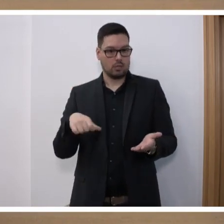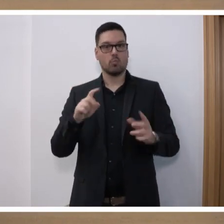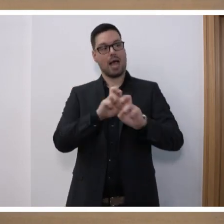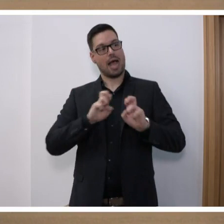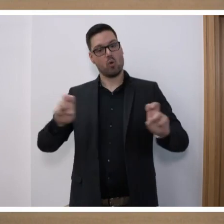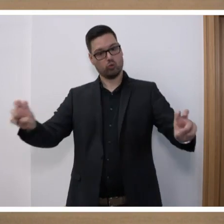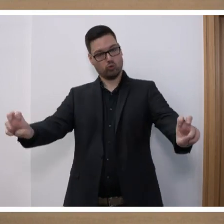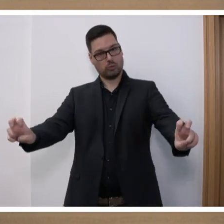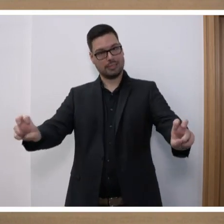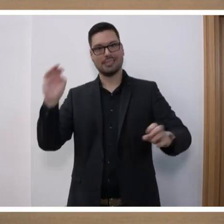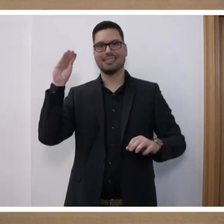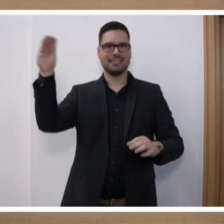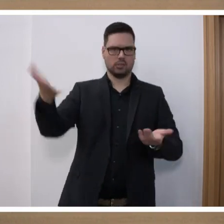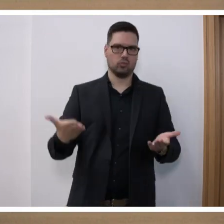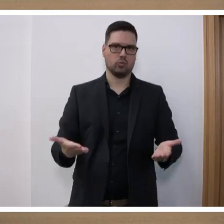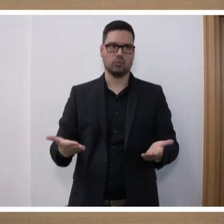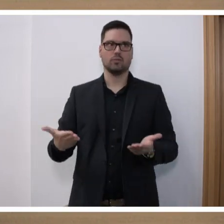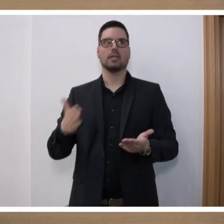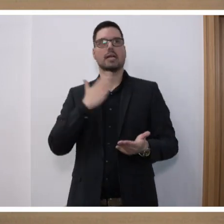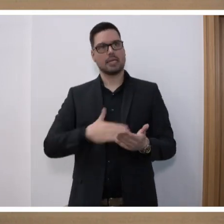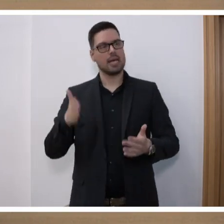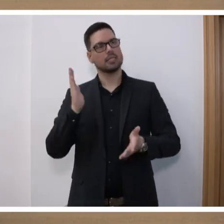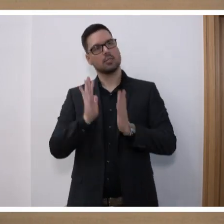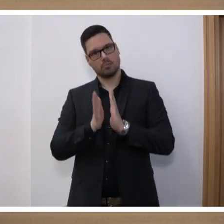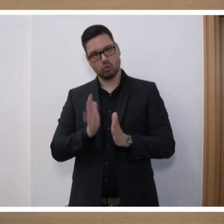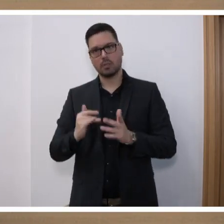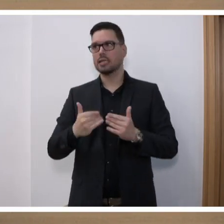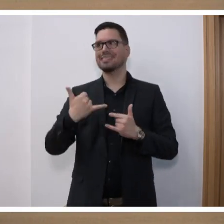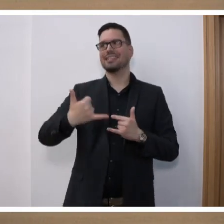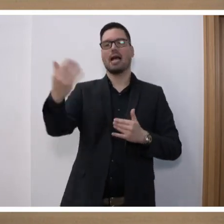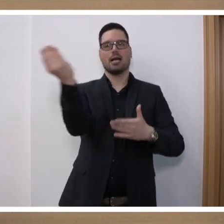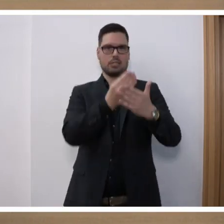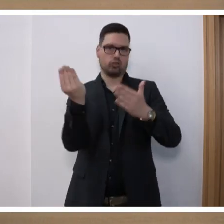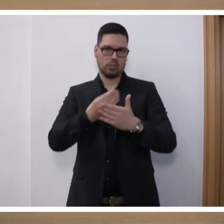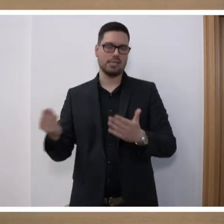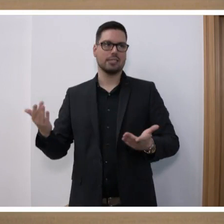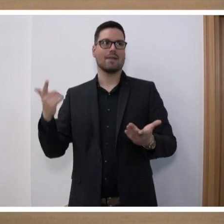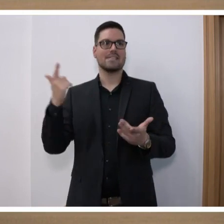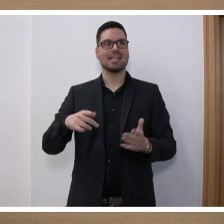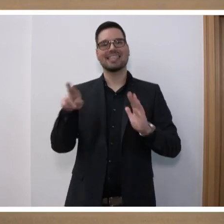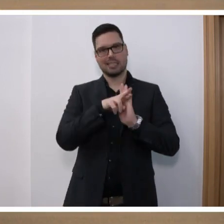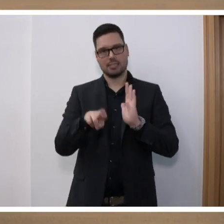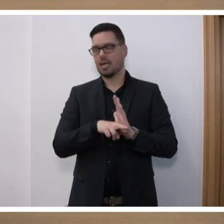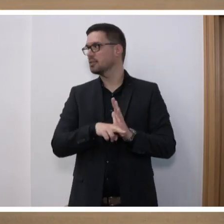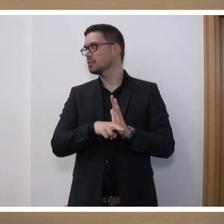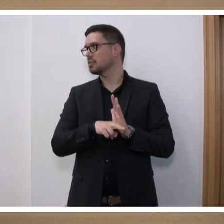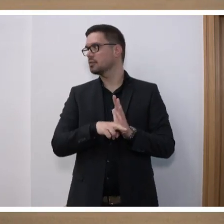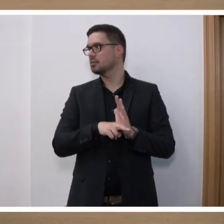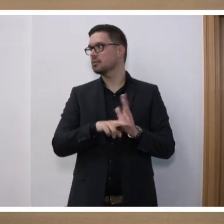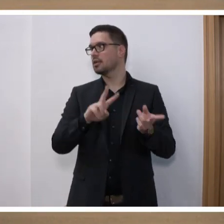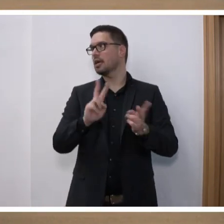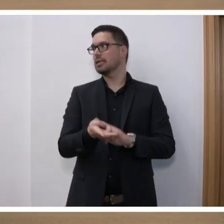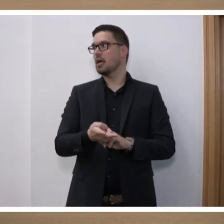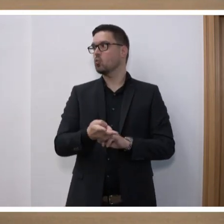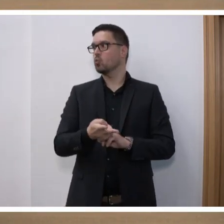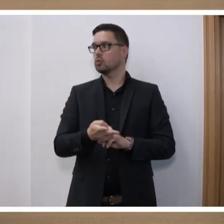Ausschuss in Zukunft gerne darüber reden, wie wir das in den nächsten Jahren weitergestalten. Aber ein Gesetz, eine Gesetzesänderung